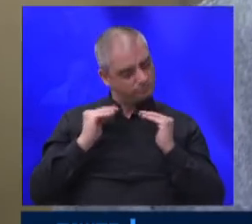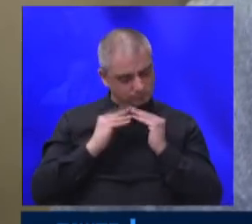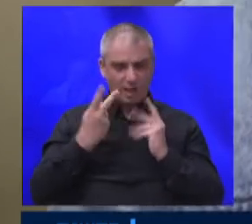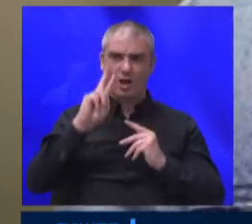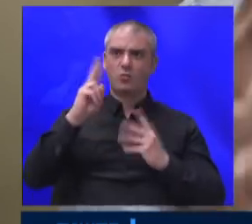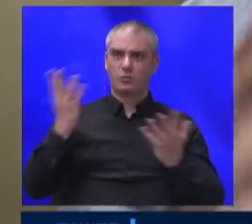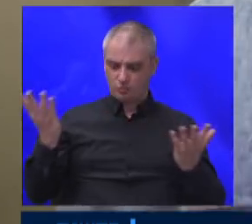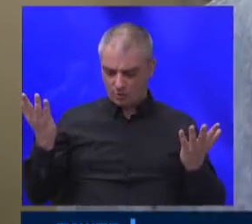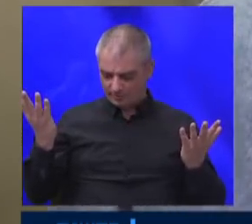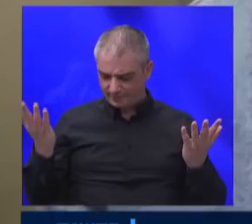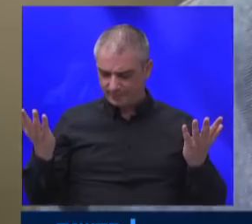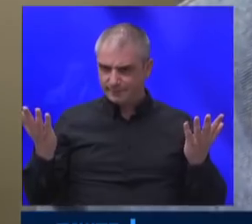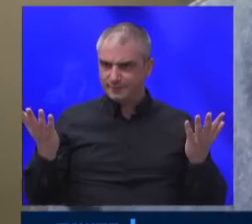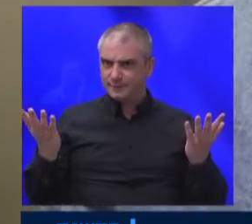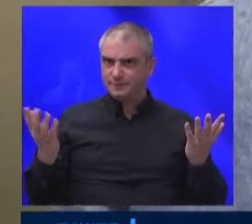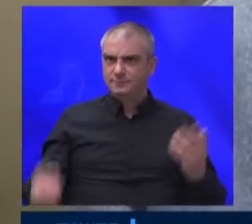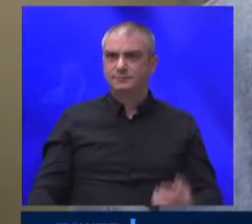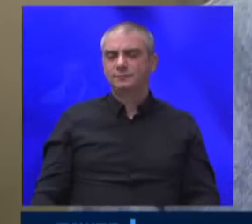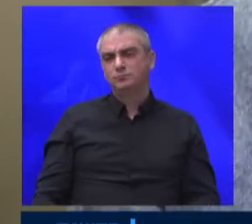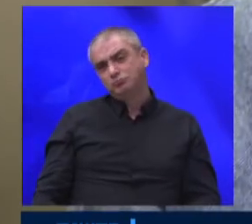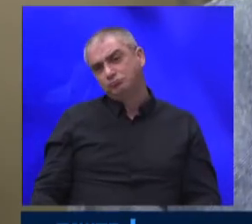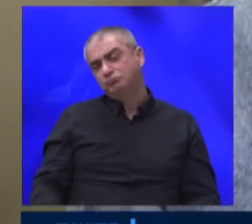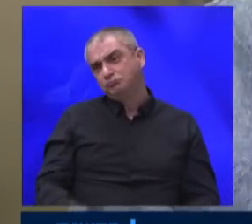ראוי יותר, התרגלו להסתפק